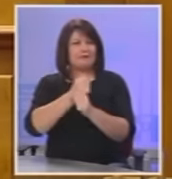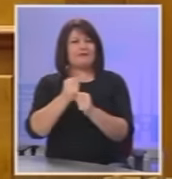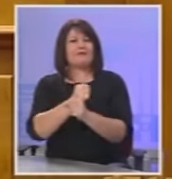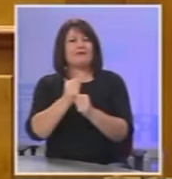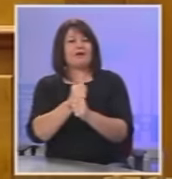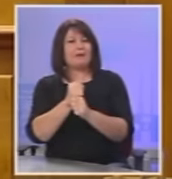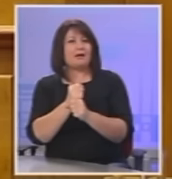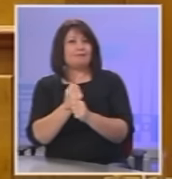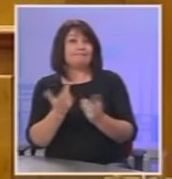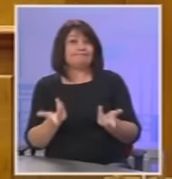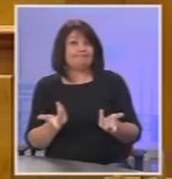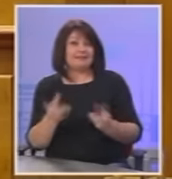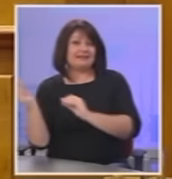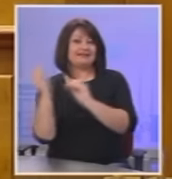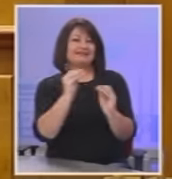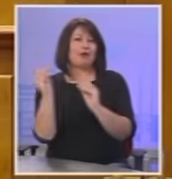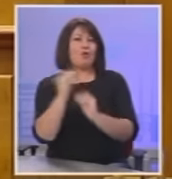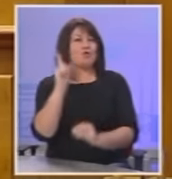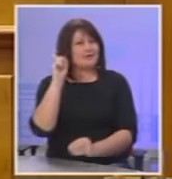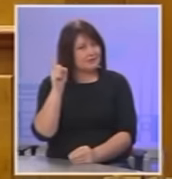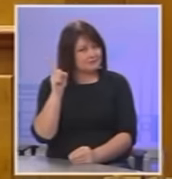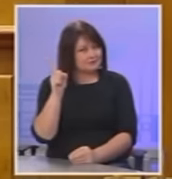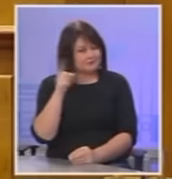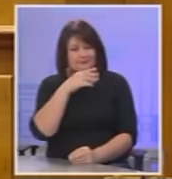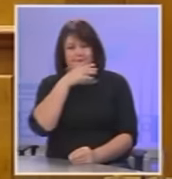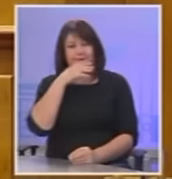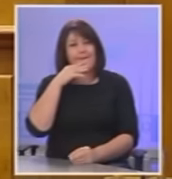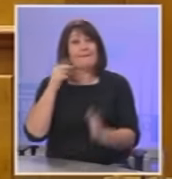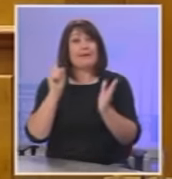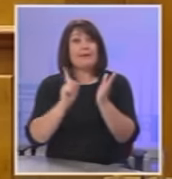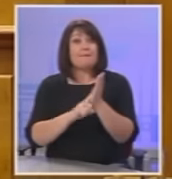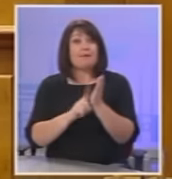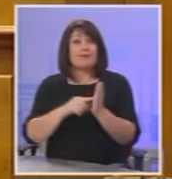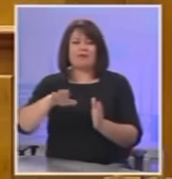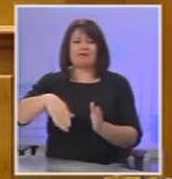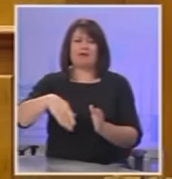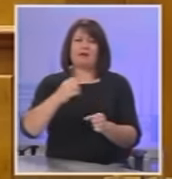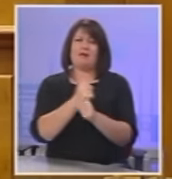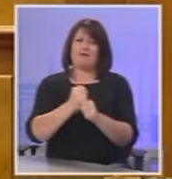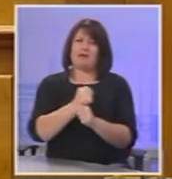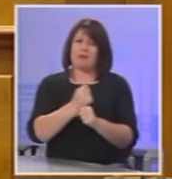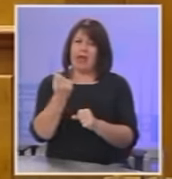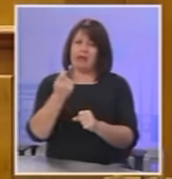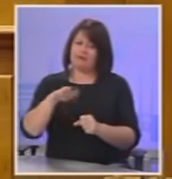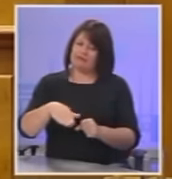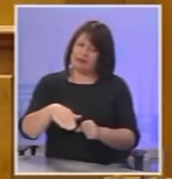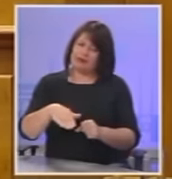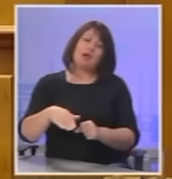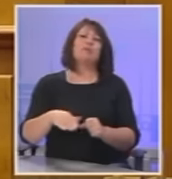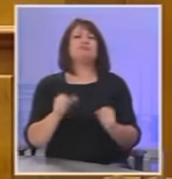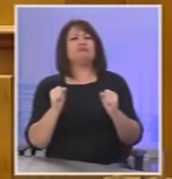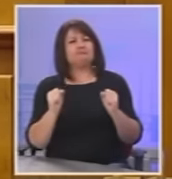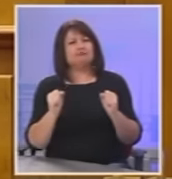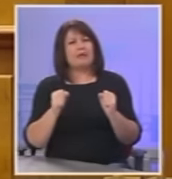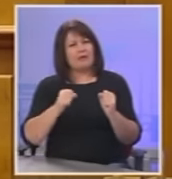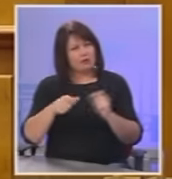οποία βεβαίως είναι εισαγόμενα. Πρέπει να έχουμε φάρμακα σε χαμηλές τιμές και συγχρόνως όμως να διασφαλίσουμε την παραγωγή